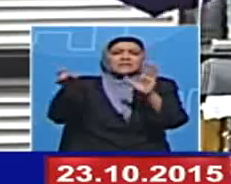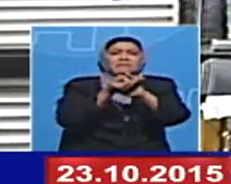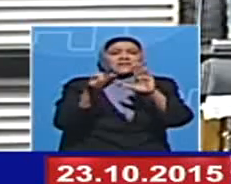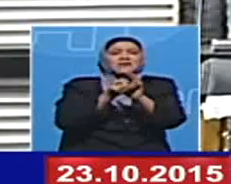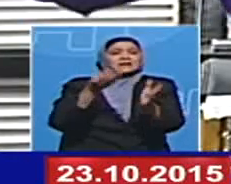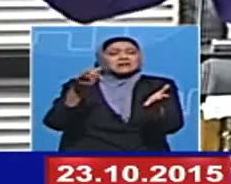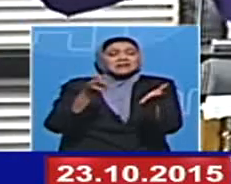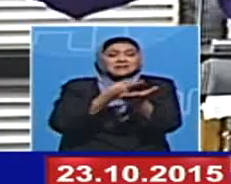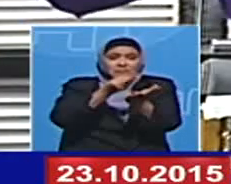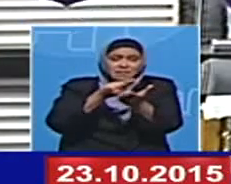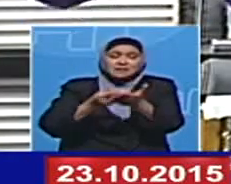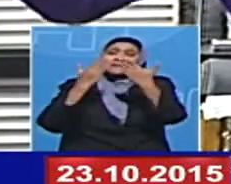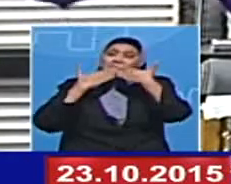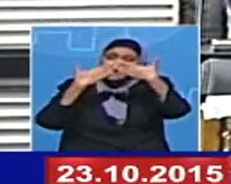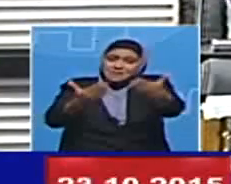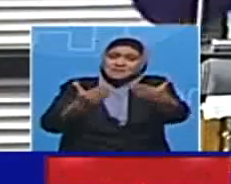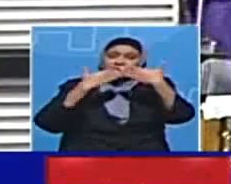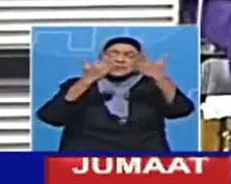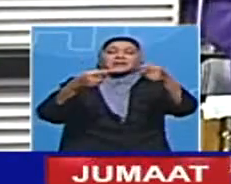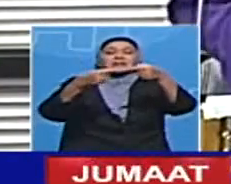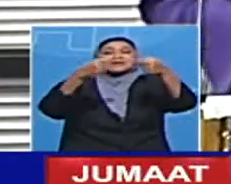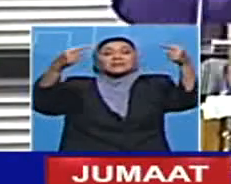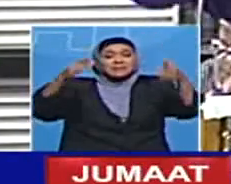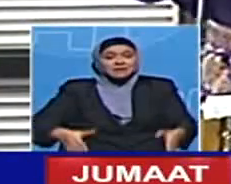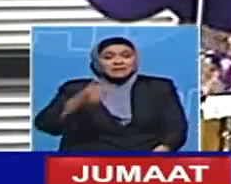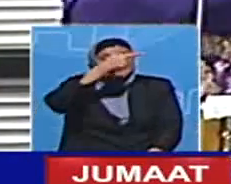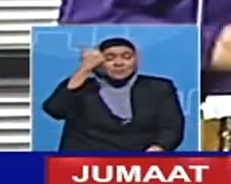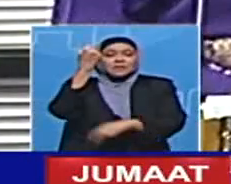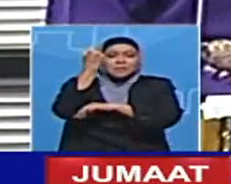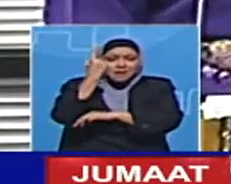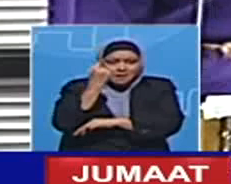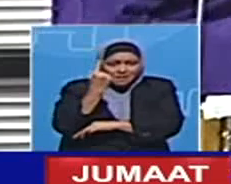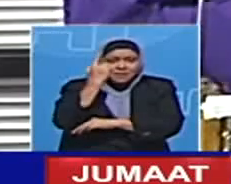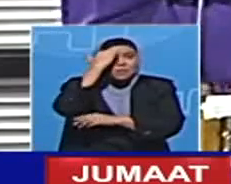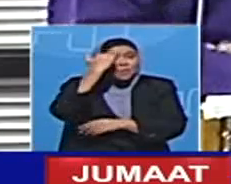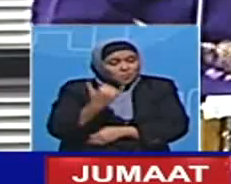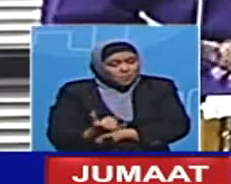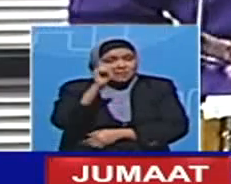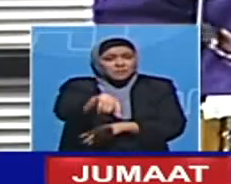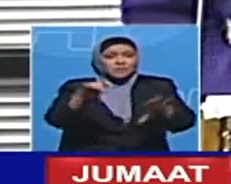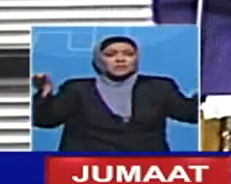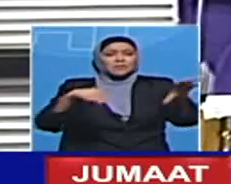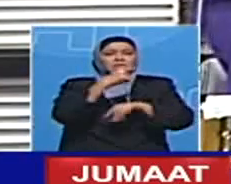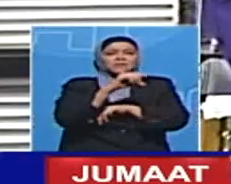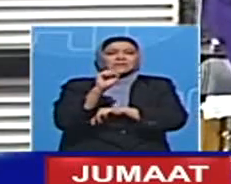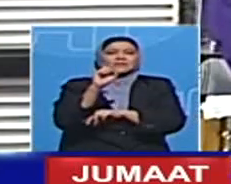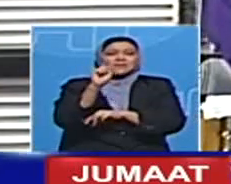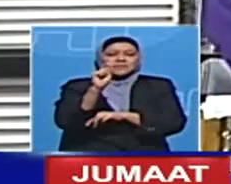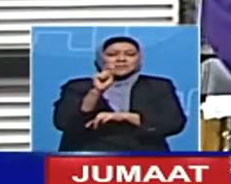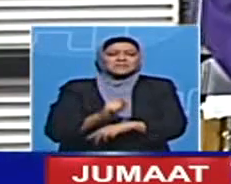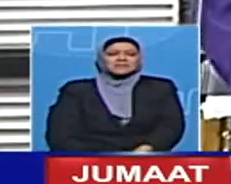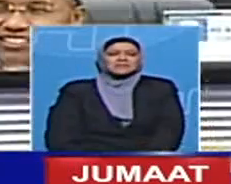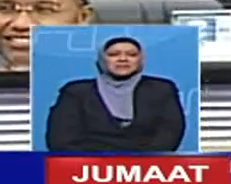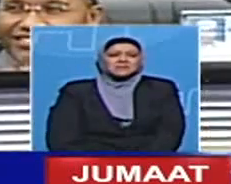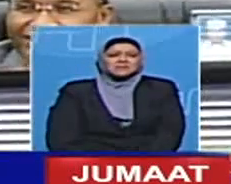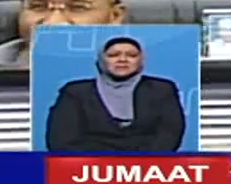terima kasih pada pembangkang kerana dah faham Mengapa kita perlu melaksanakan GST